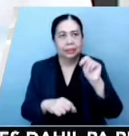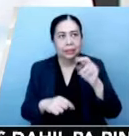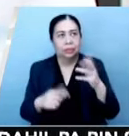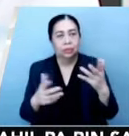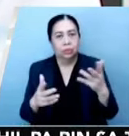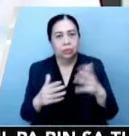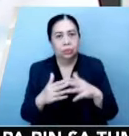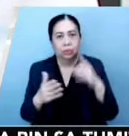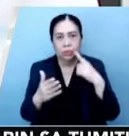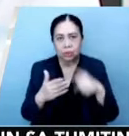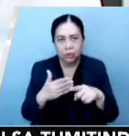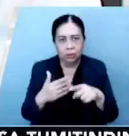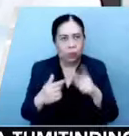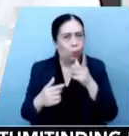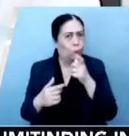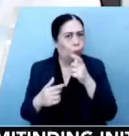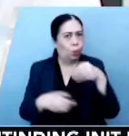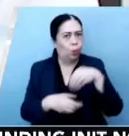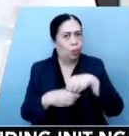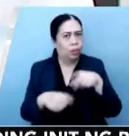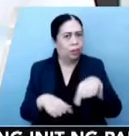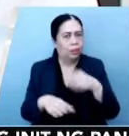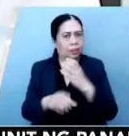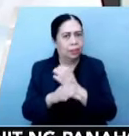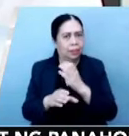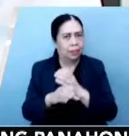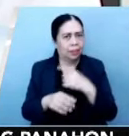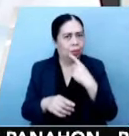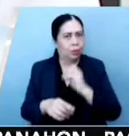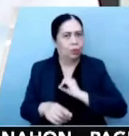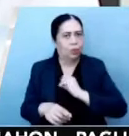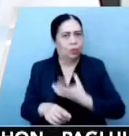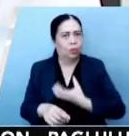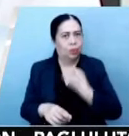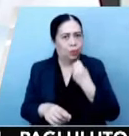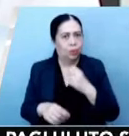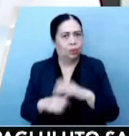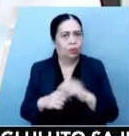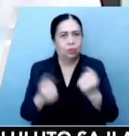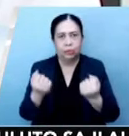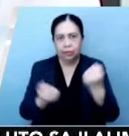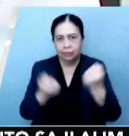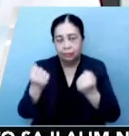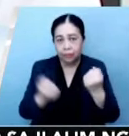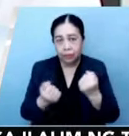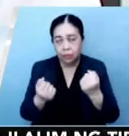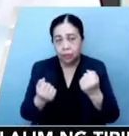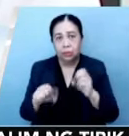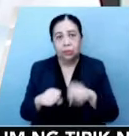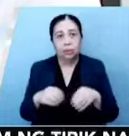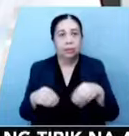alamin kung sino yung mga nagmamayari or yung driver noon para bigyan natin sila ng